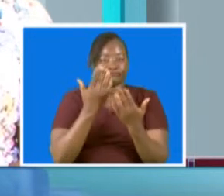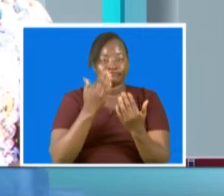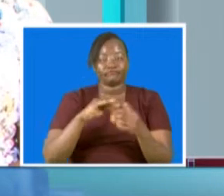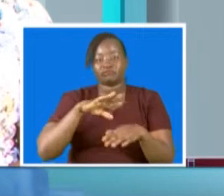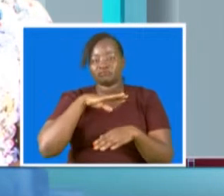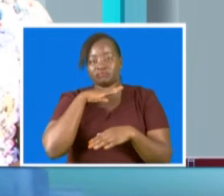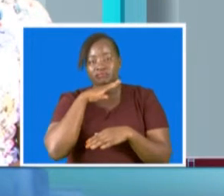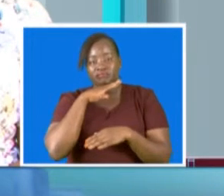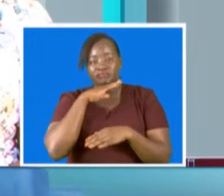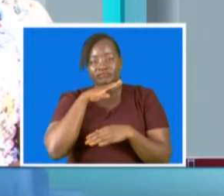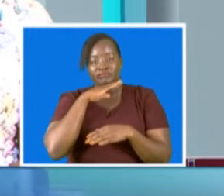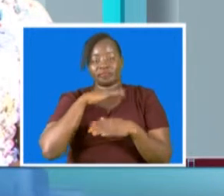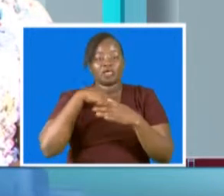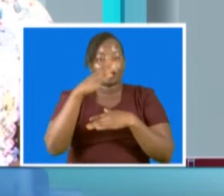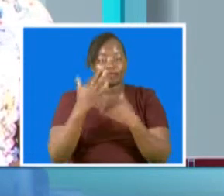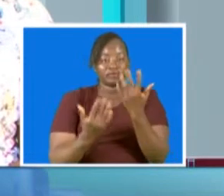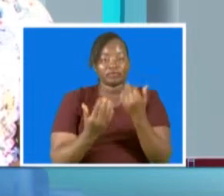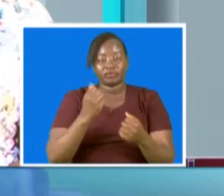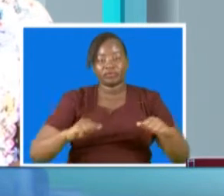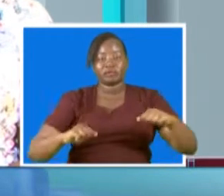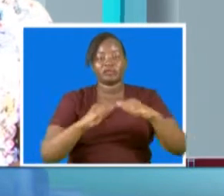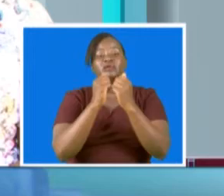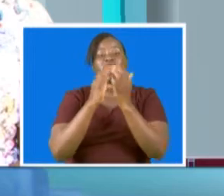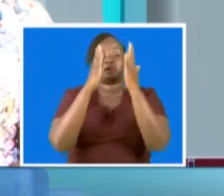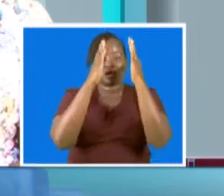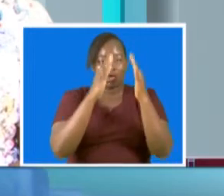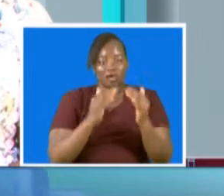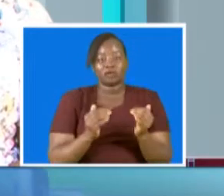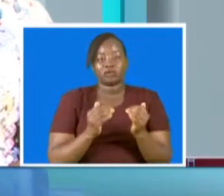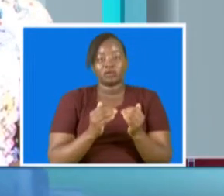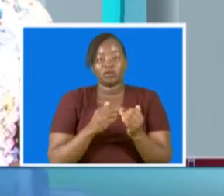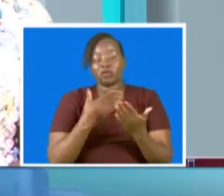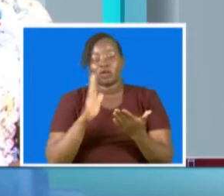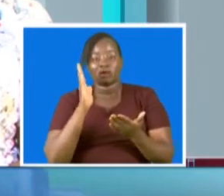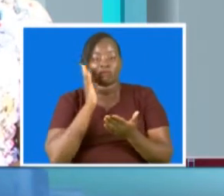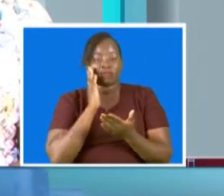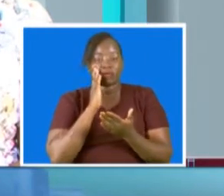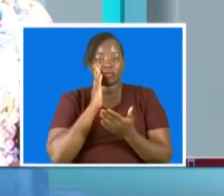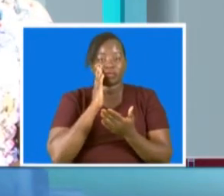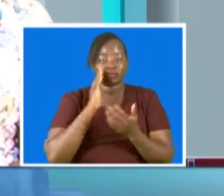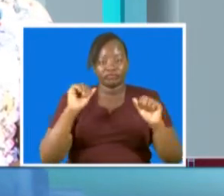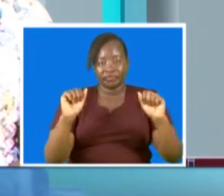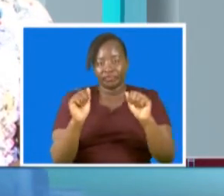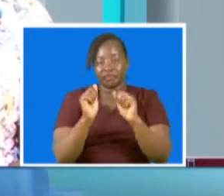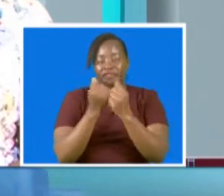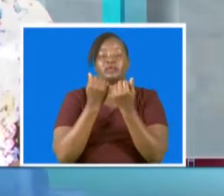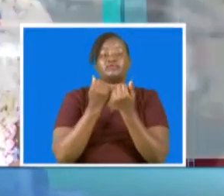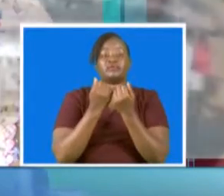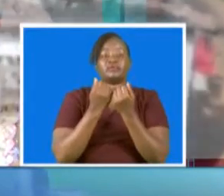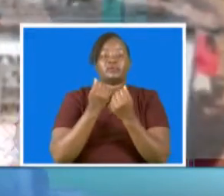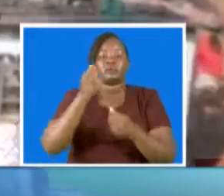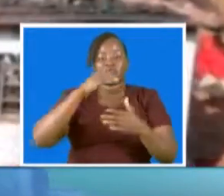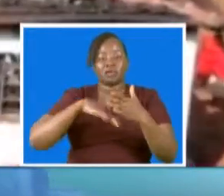ni ihite na gukua thutha wa mwaki gukorwo gituthuka nyumba-ini yao na kuria mamu wao thutha-ini ucio akoretwo